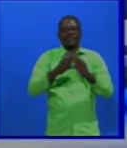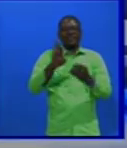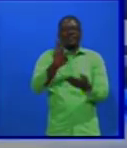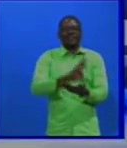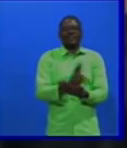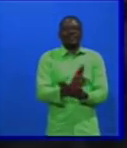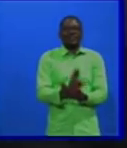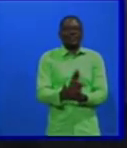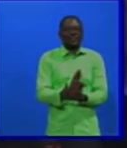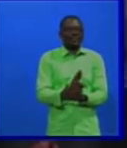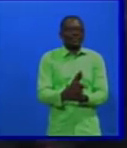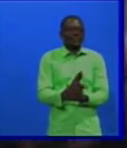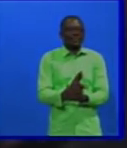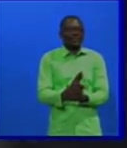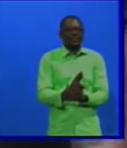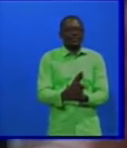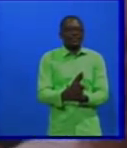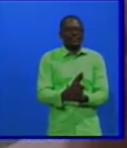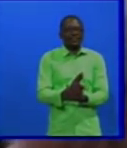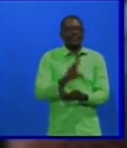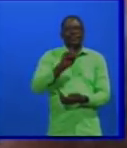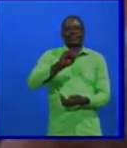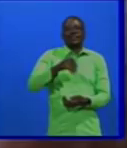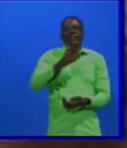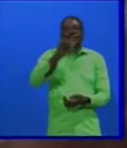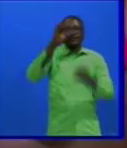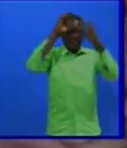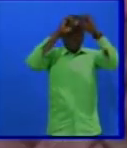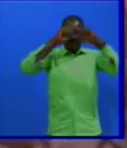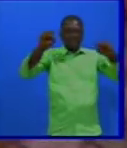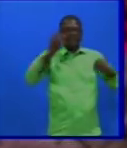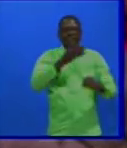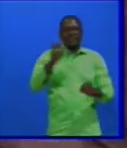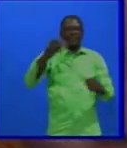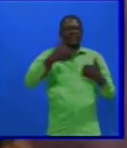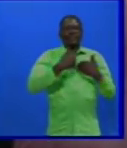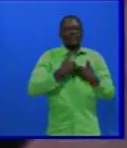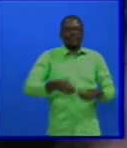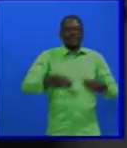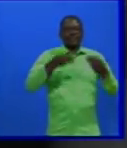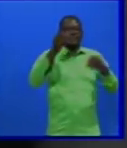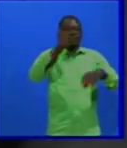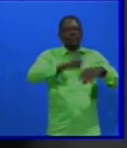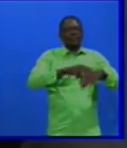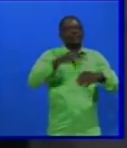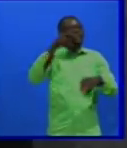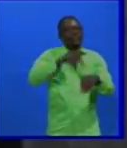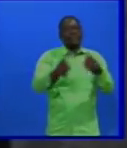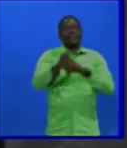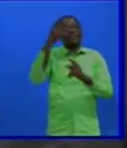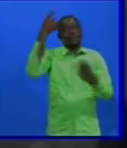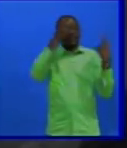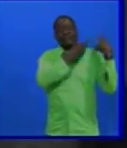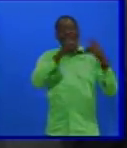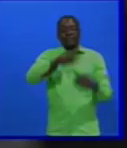Oumar Zombri. Dijon. Le président du Faso n'avait plus remis les pieds ici depuis 38 ans. En